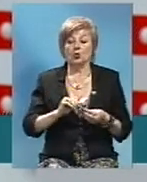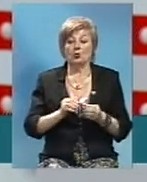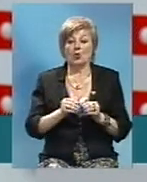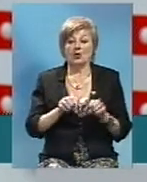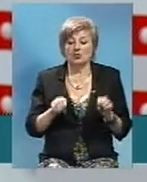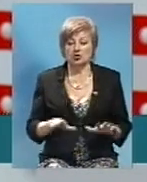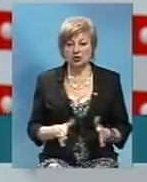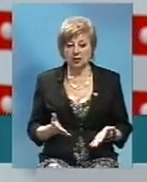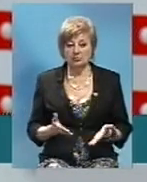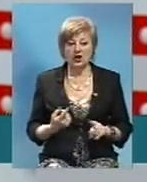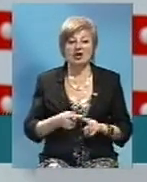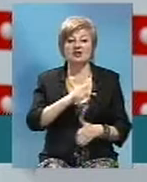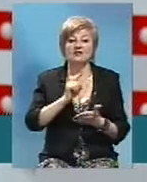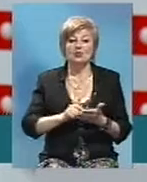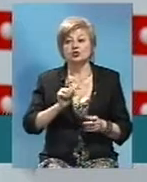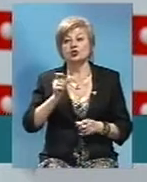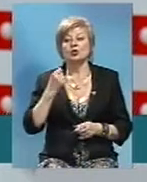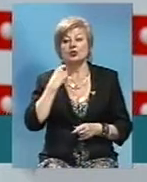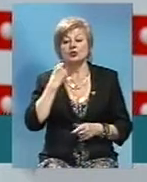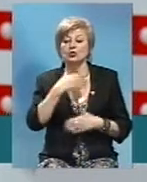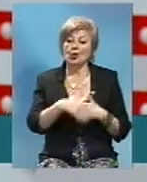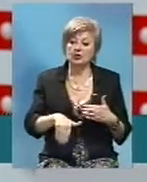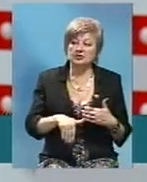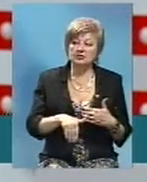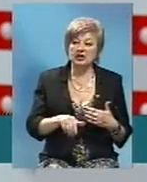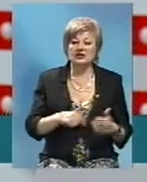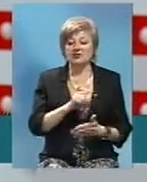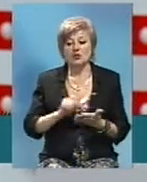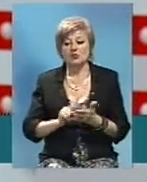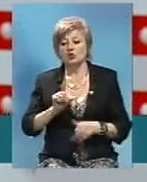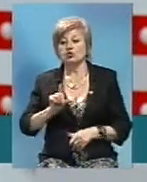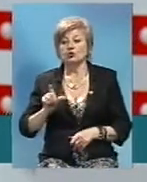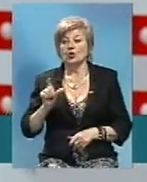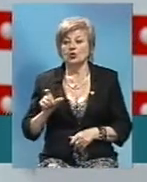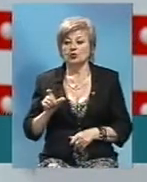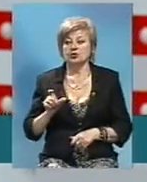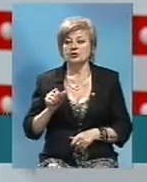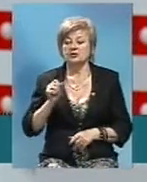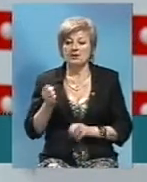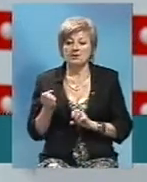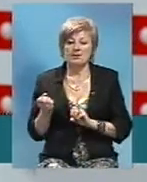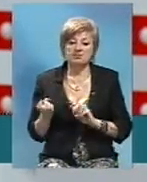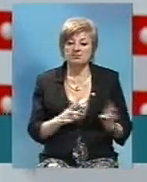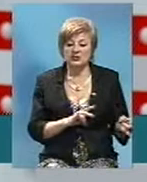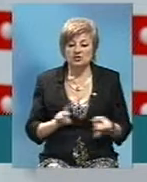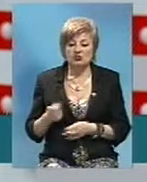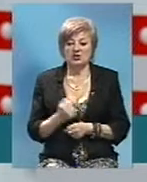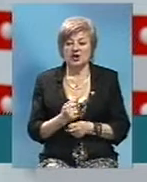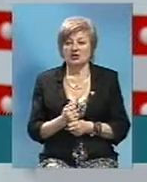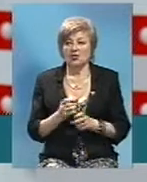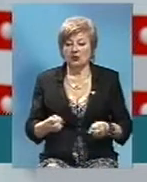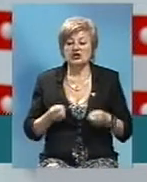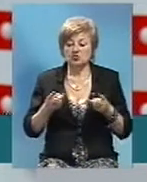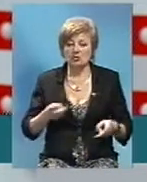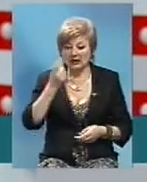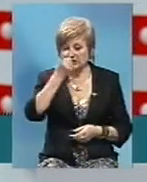вирішуємо. Це питання те, що люди п'ють на вулиці, це питання те, що люди злочини скоюють у нетверезому